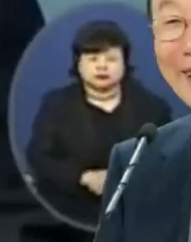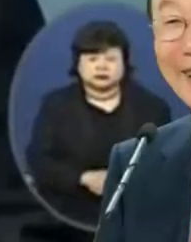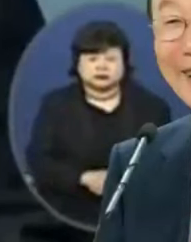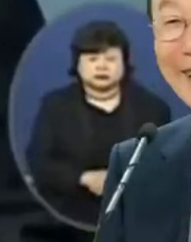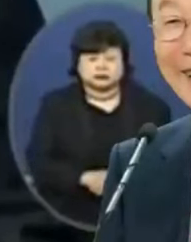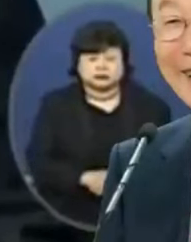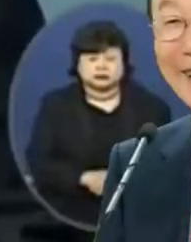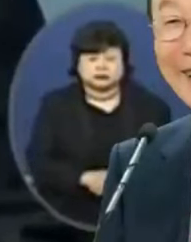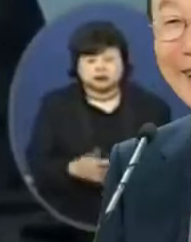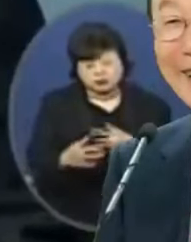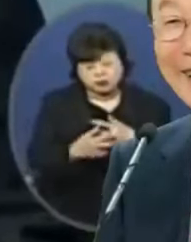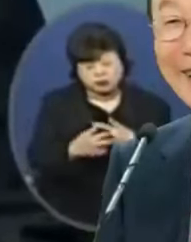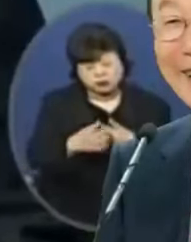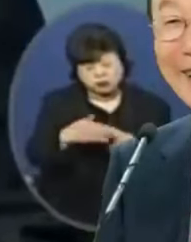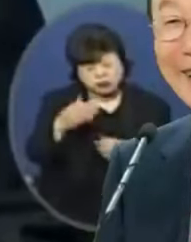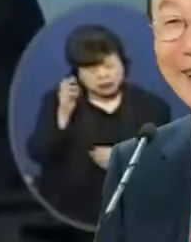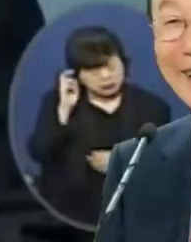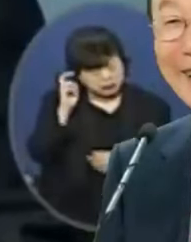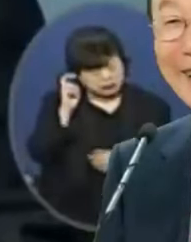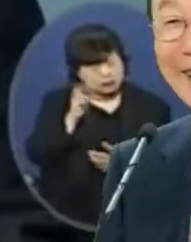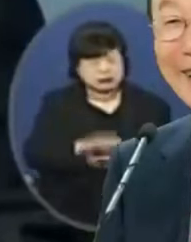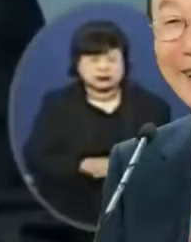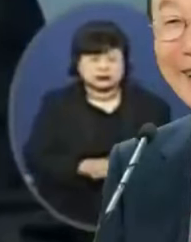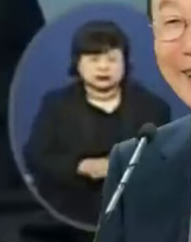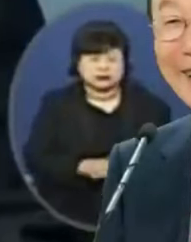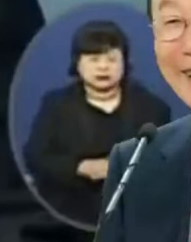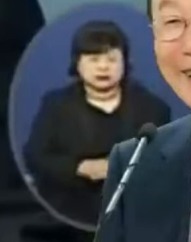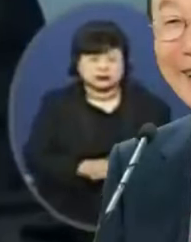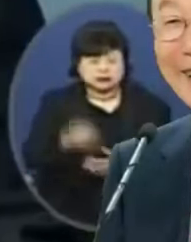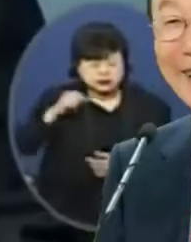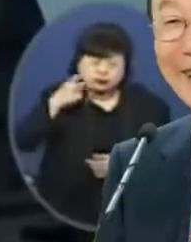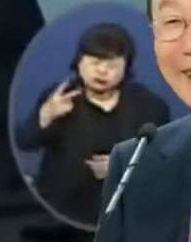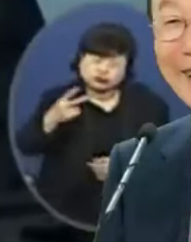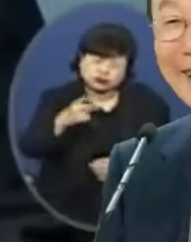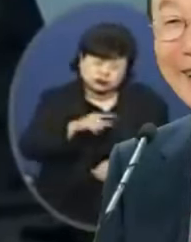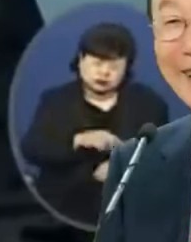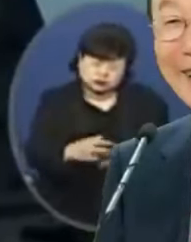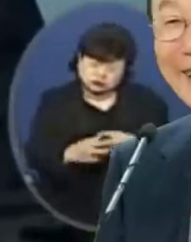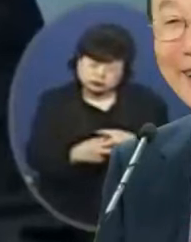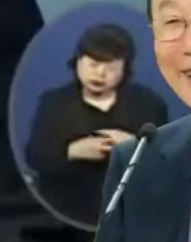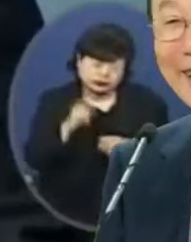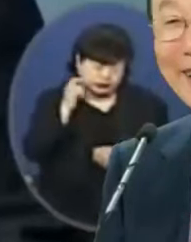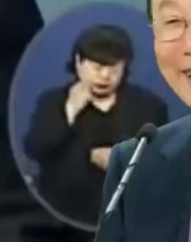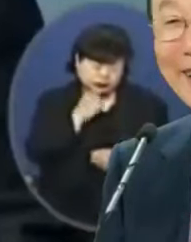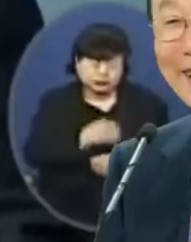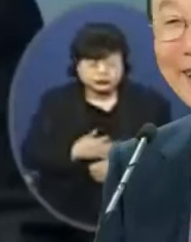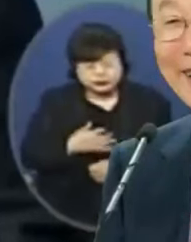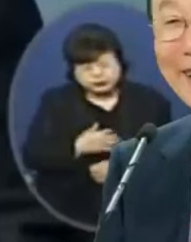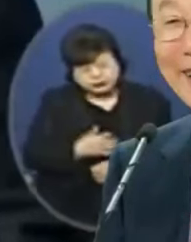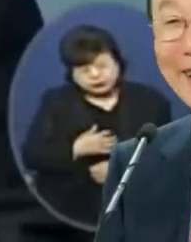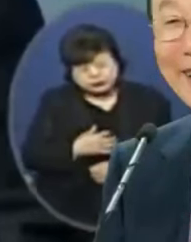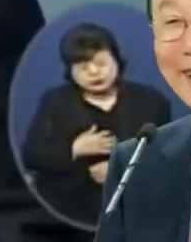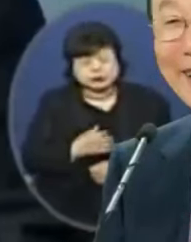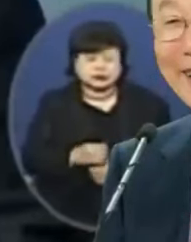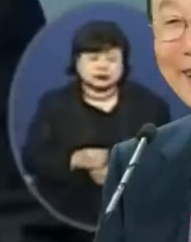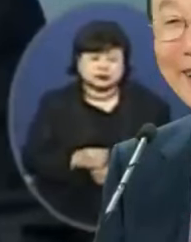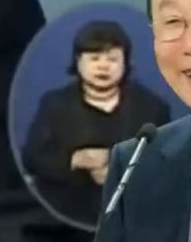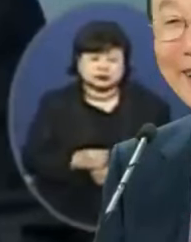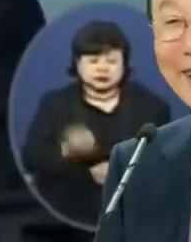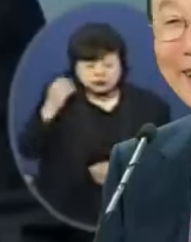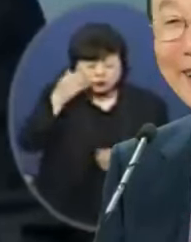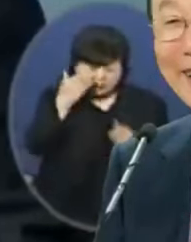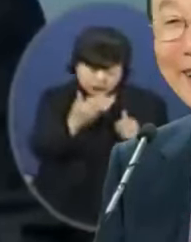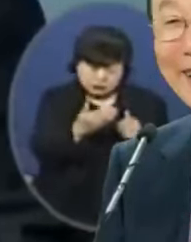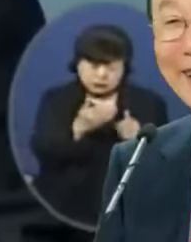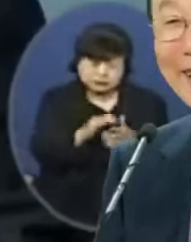낮에 같으면 병원으로 뛰어갔으면 좋겠는데 내가 아파서 괴로워하다가 내 생각에 야